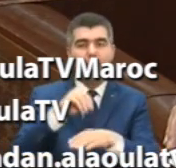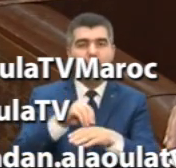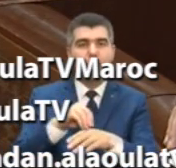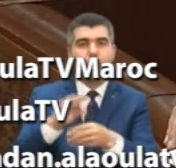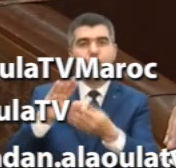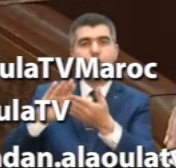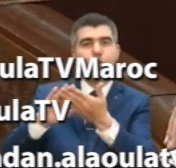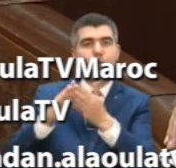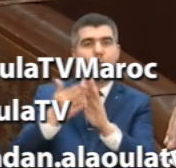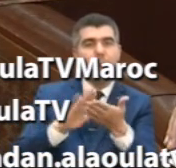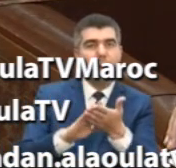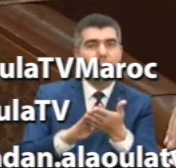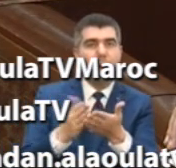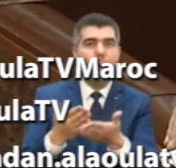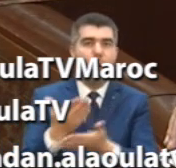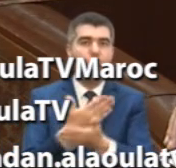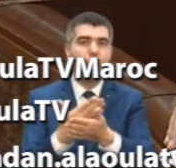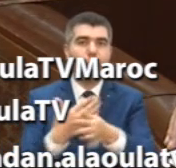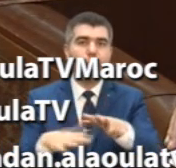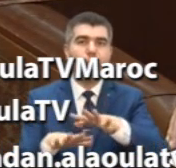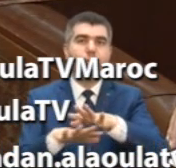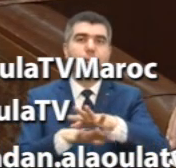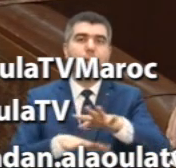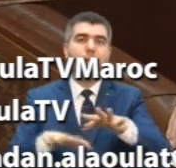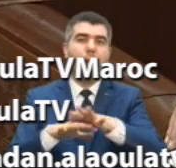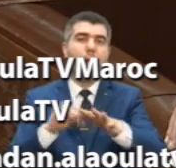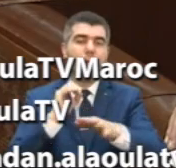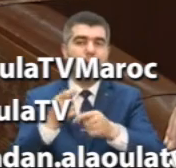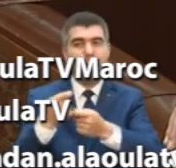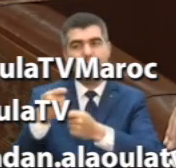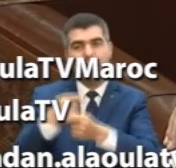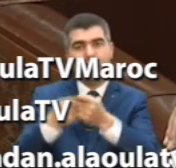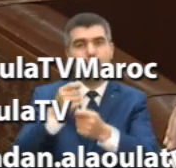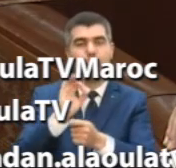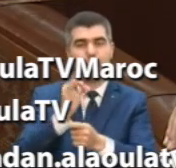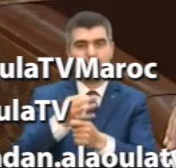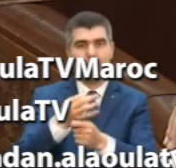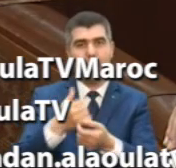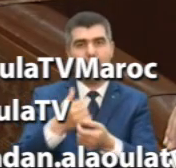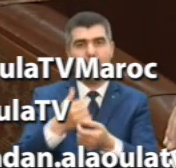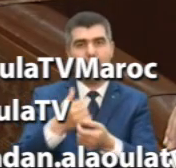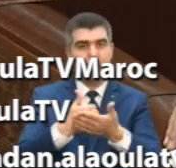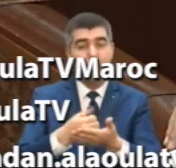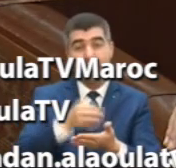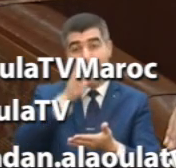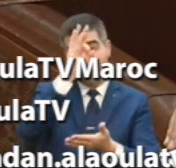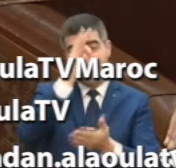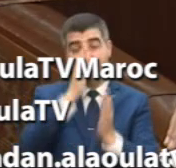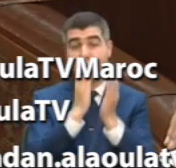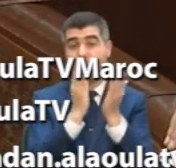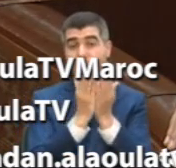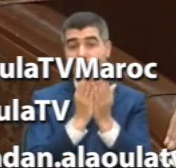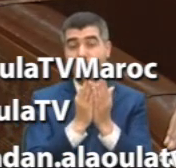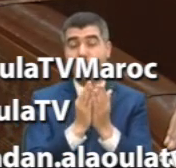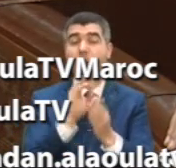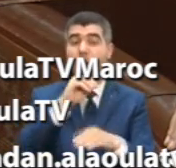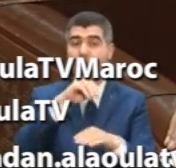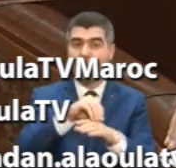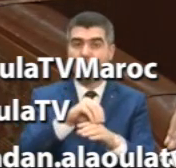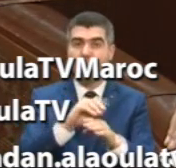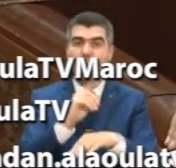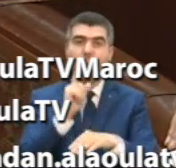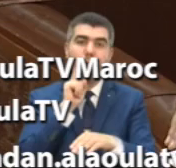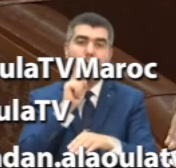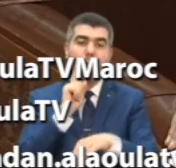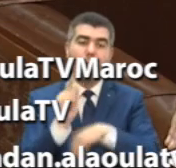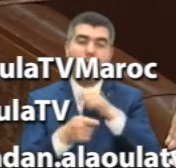والإدماج الاجتماعي عبر النشاط الاقتصادي. ما ننسوش بأن محو الأمية كذلك شمل المرأة القروية. هذه